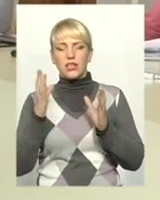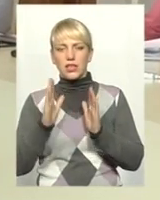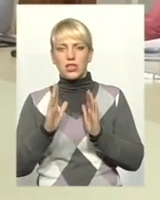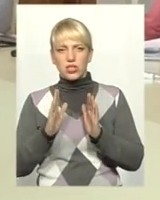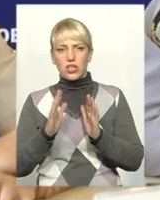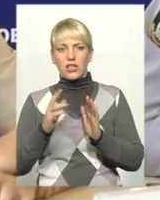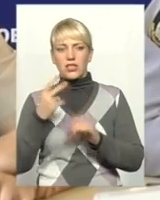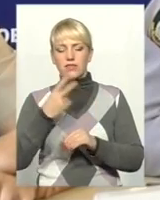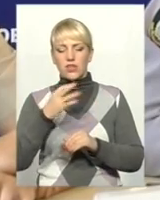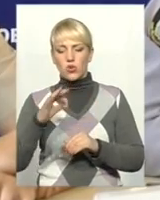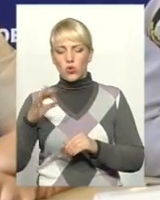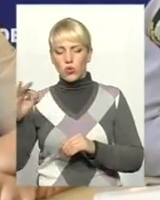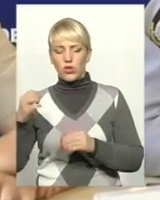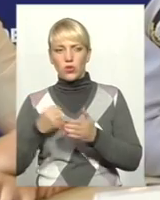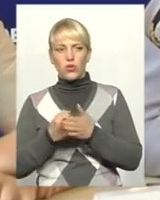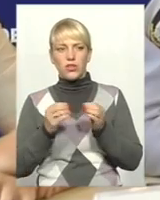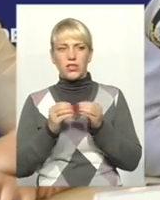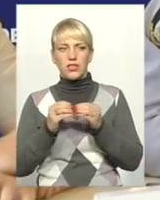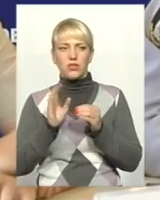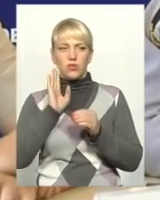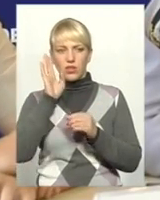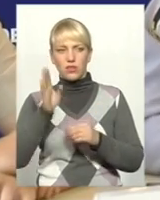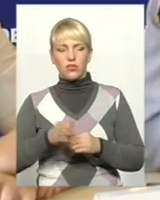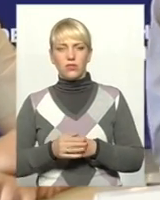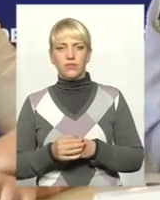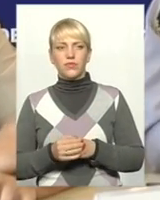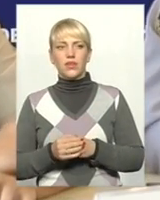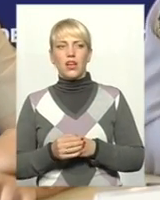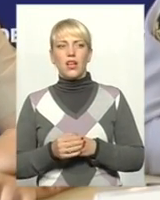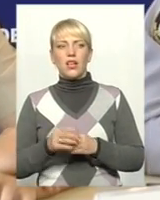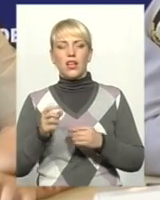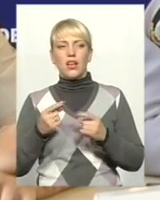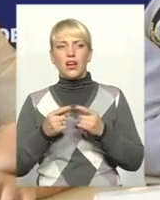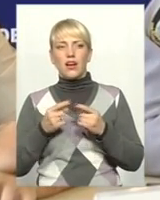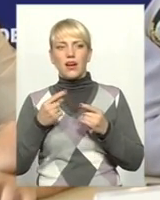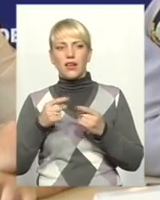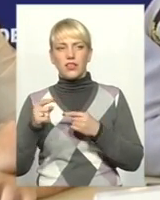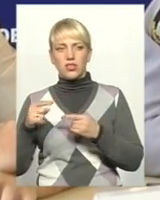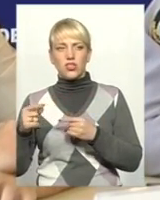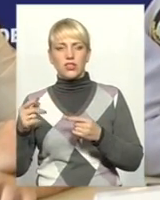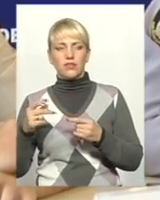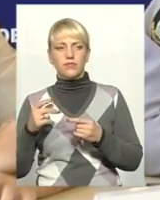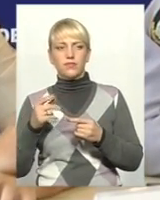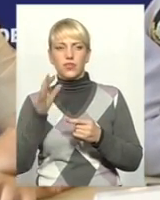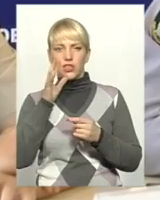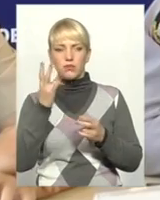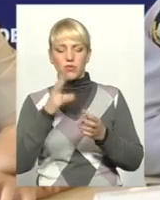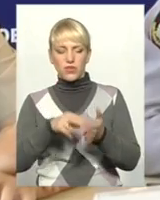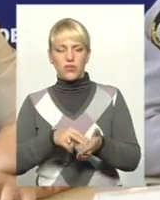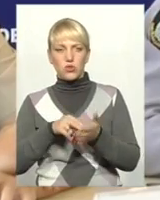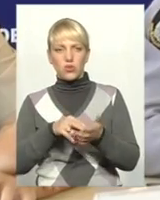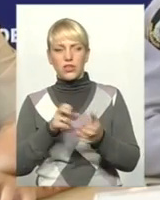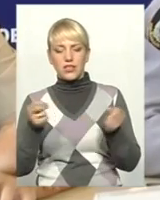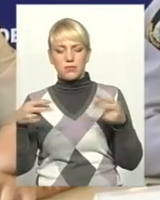виключно з 20.00 до 10 години ранку. В решту часу він повинен відстоюватися на